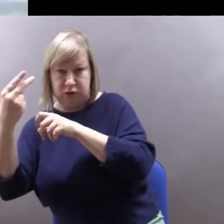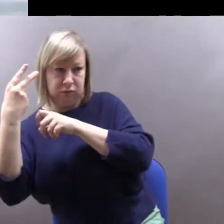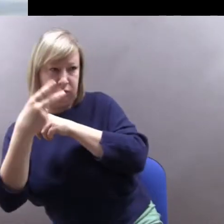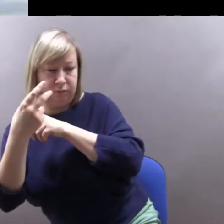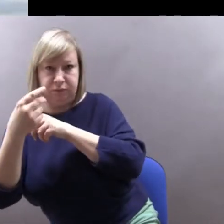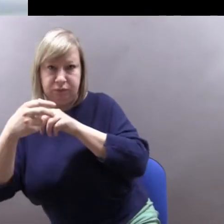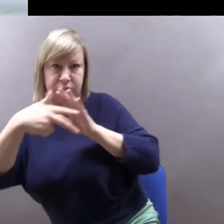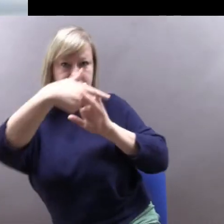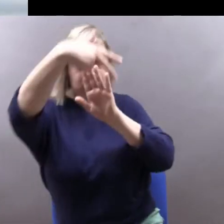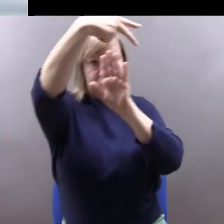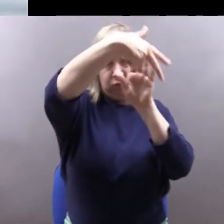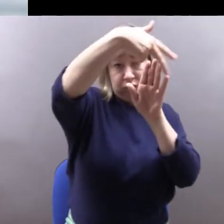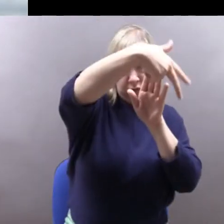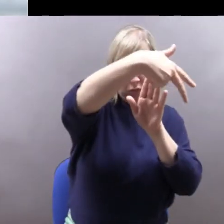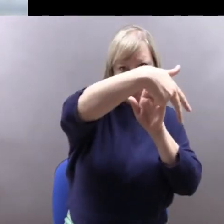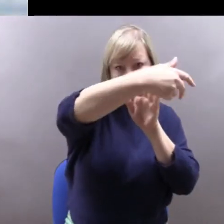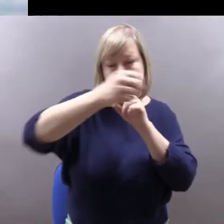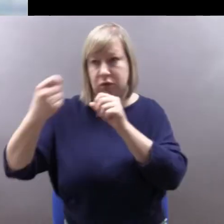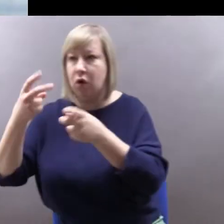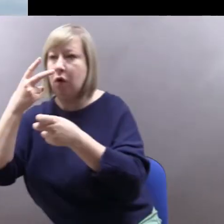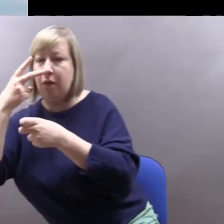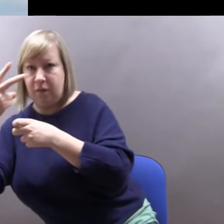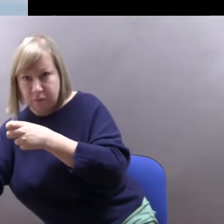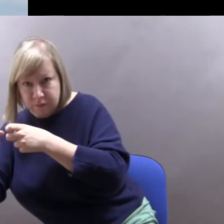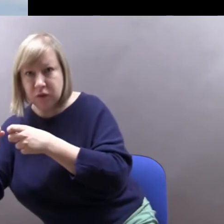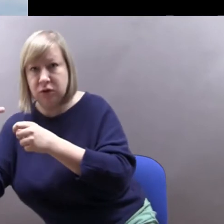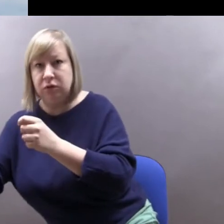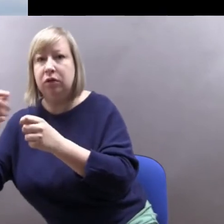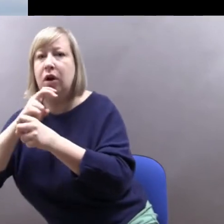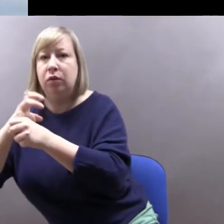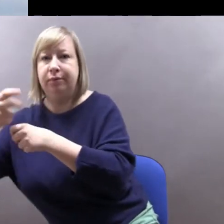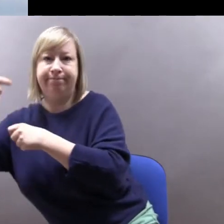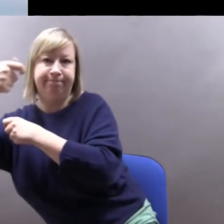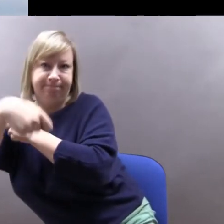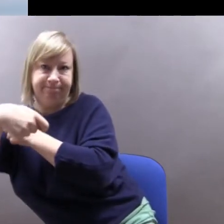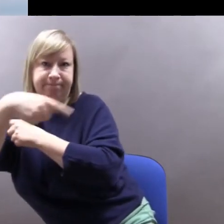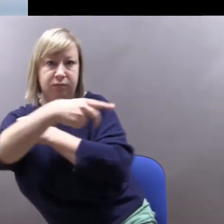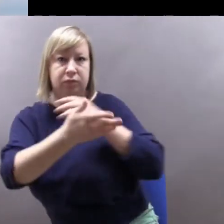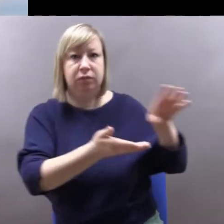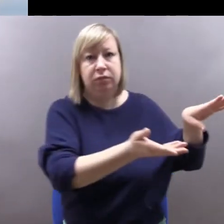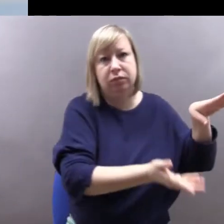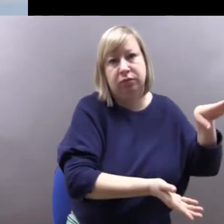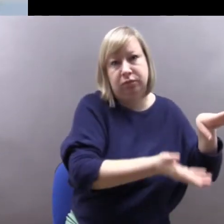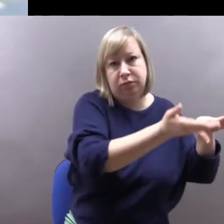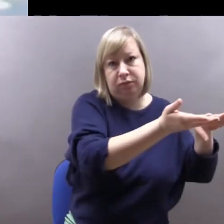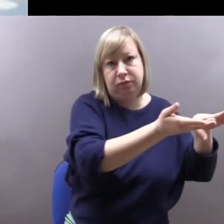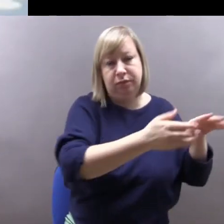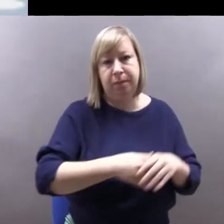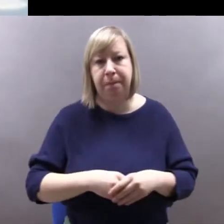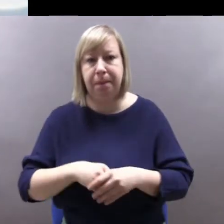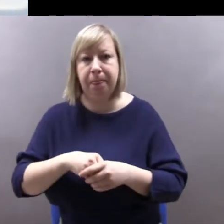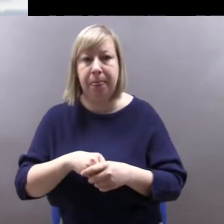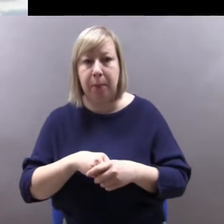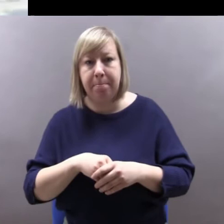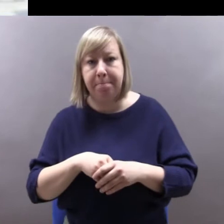monitoruje użycie tej platformy. Natomiast umieszczenie platform zupełnie samopas w przestrzeni jest niemożliwe. Po